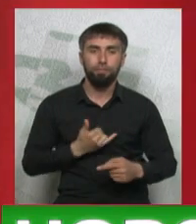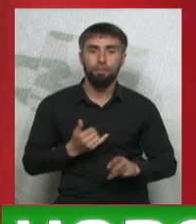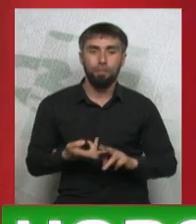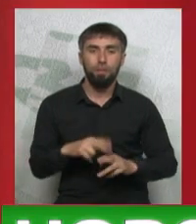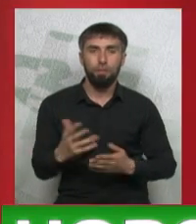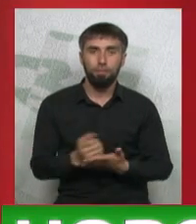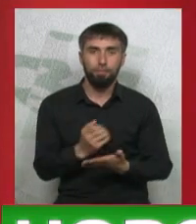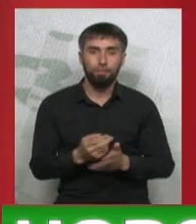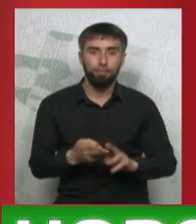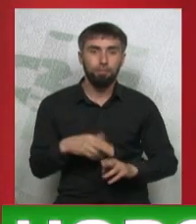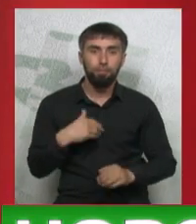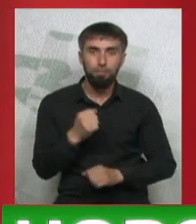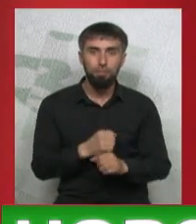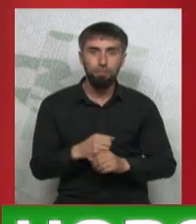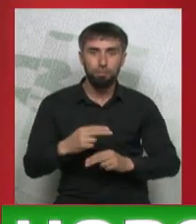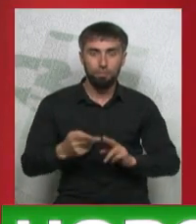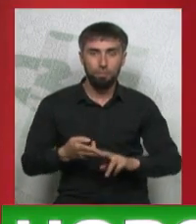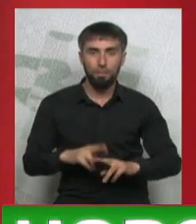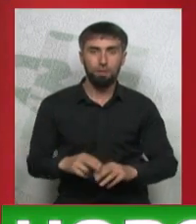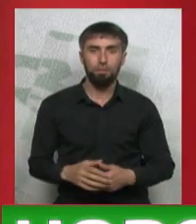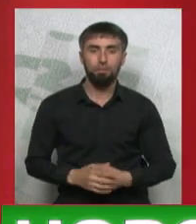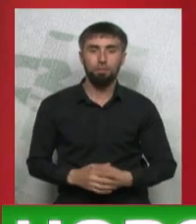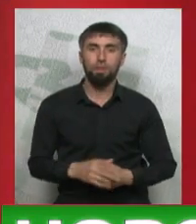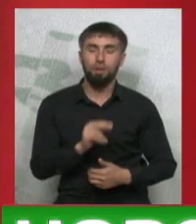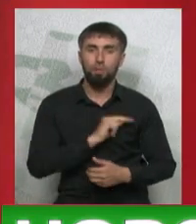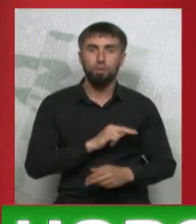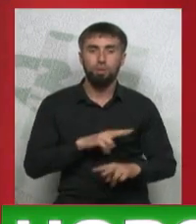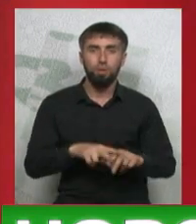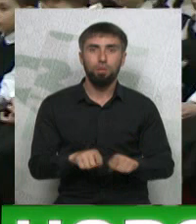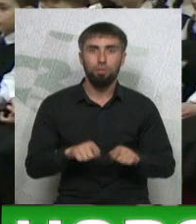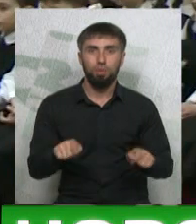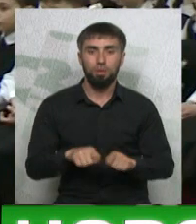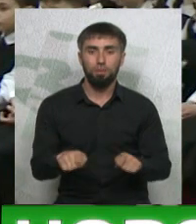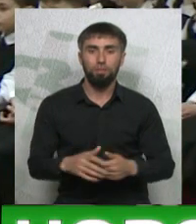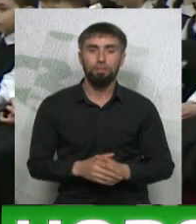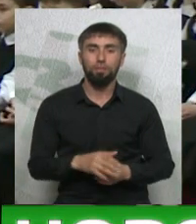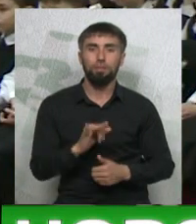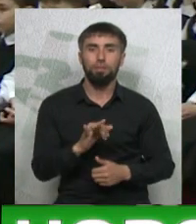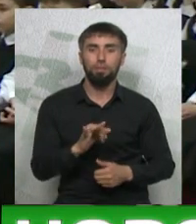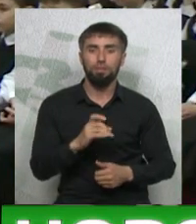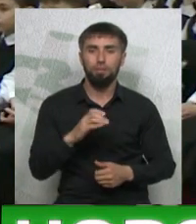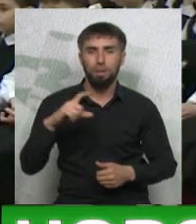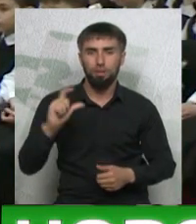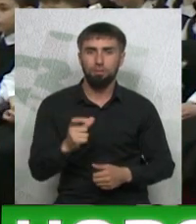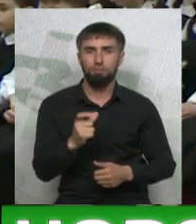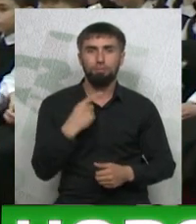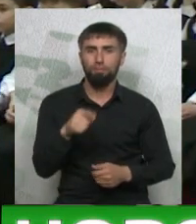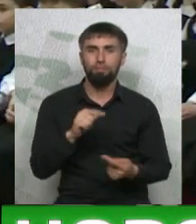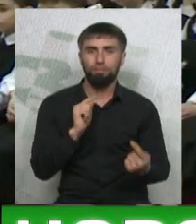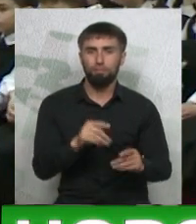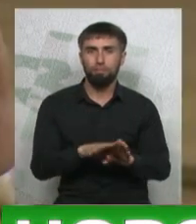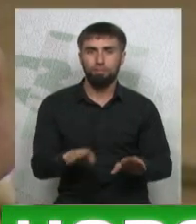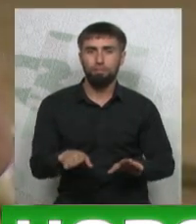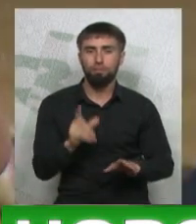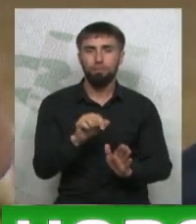получается, и мы делаем это. Рабочие места создали. Ислам порицает такое преступление, как лишение